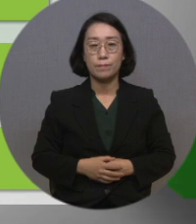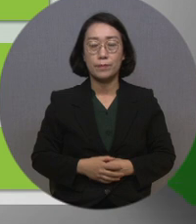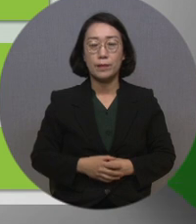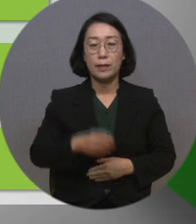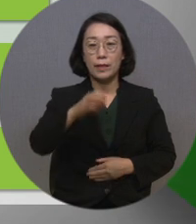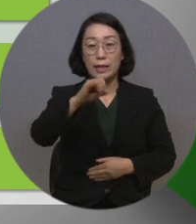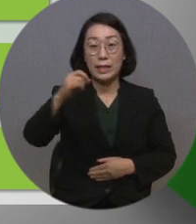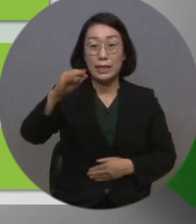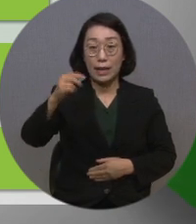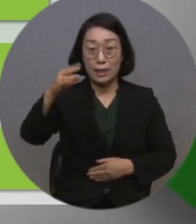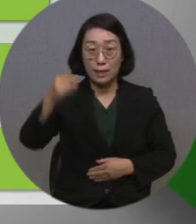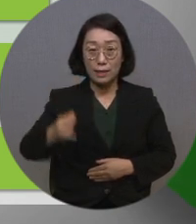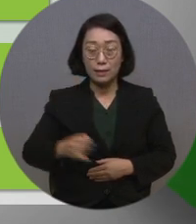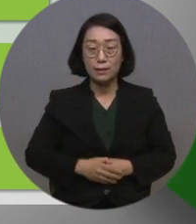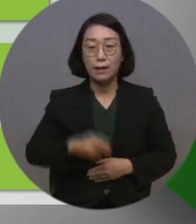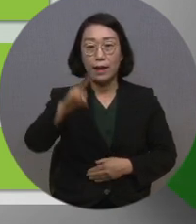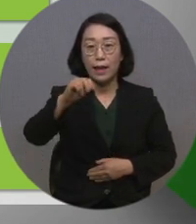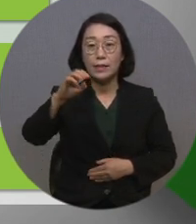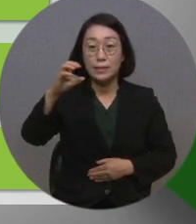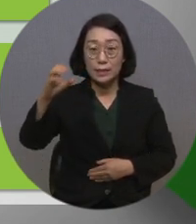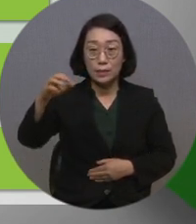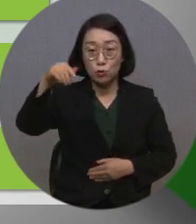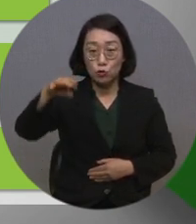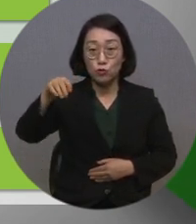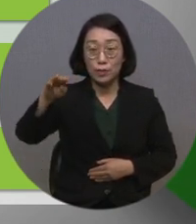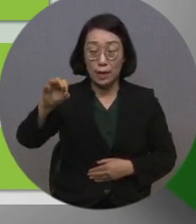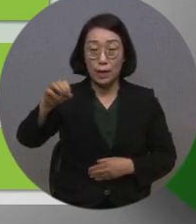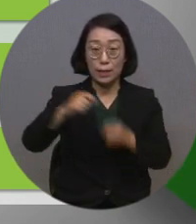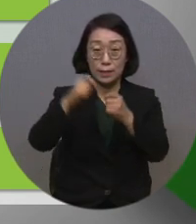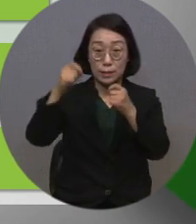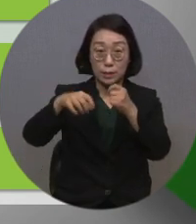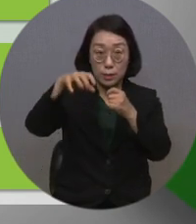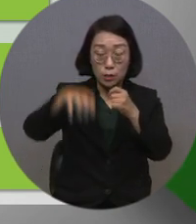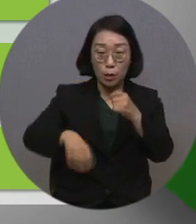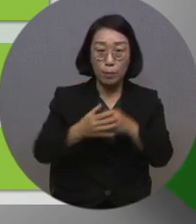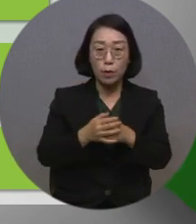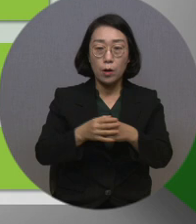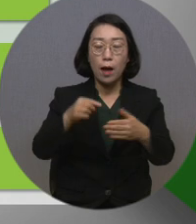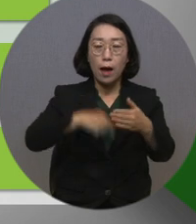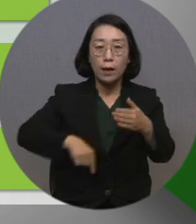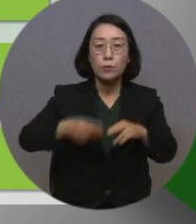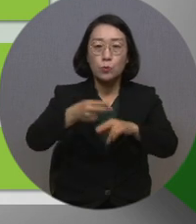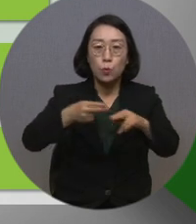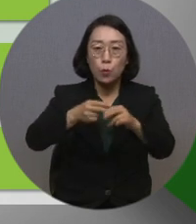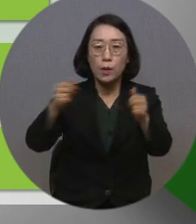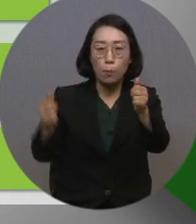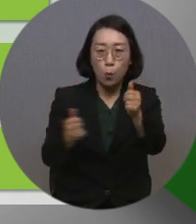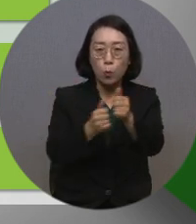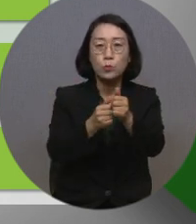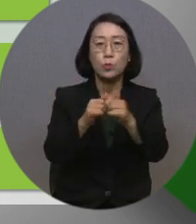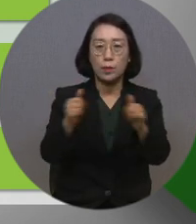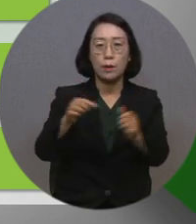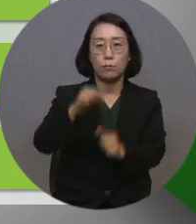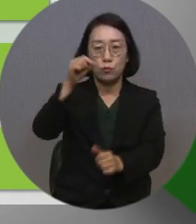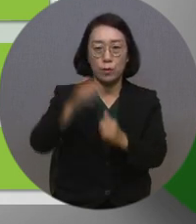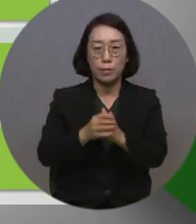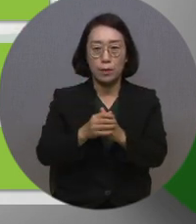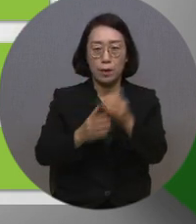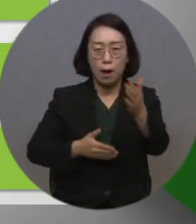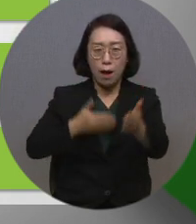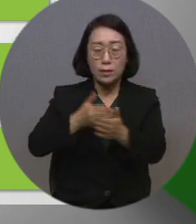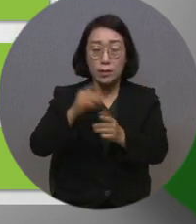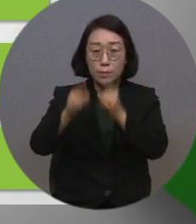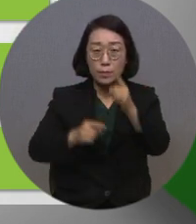주식회사 이랜드 이츠 애슐리 W NC 충장점에서 주방 보조원을 모집합니다. 접수